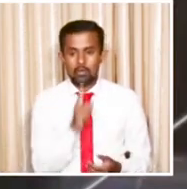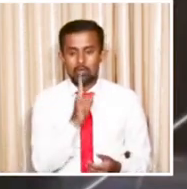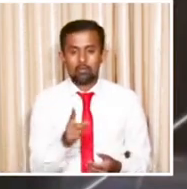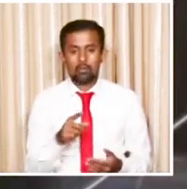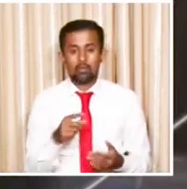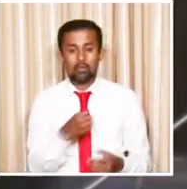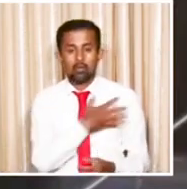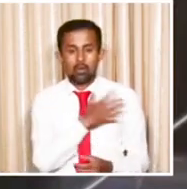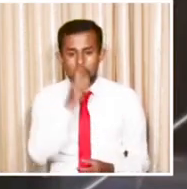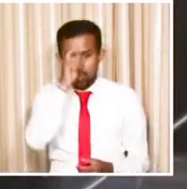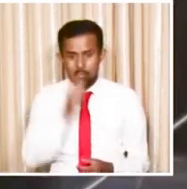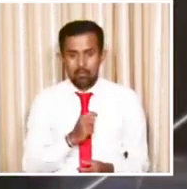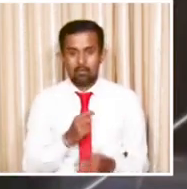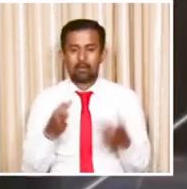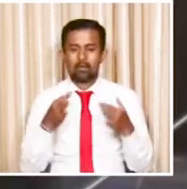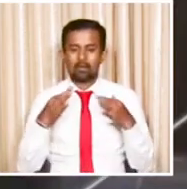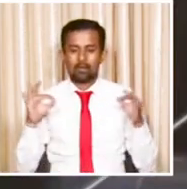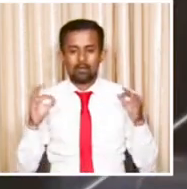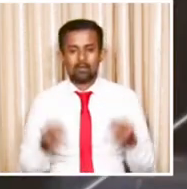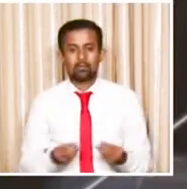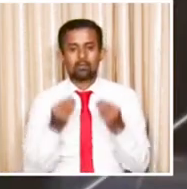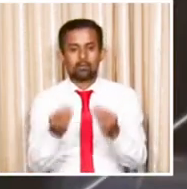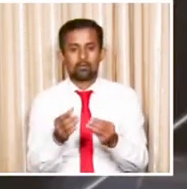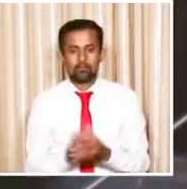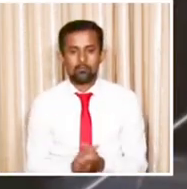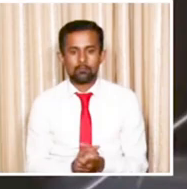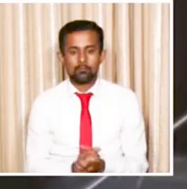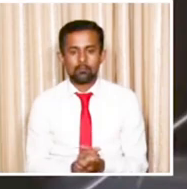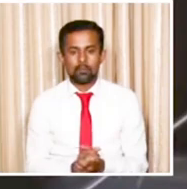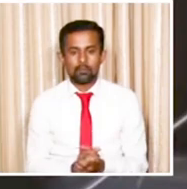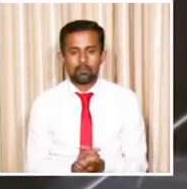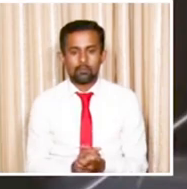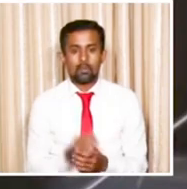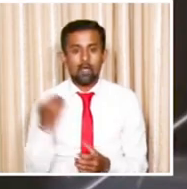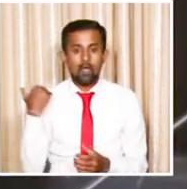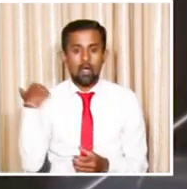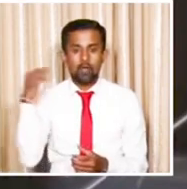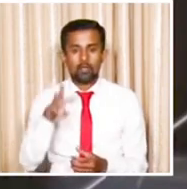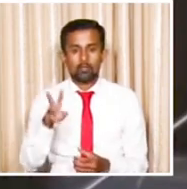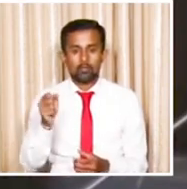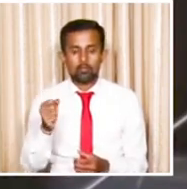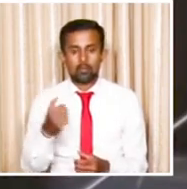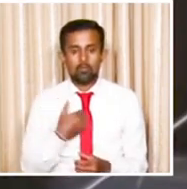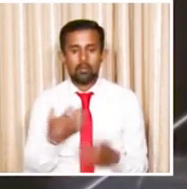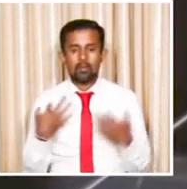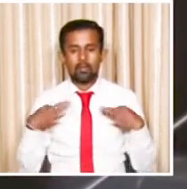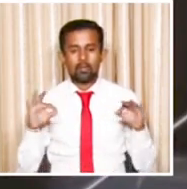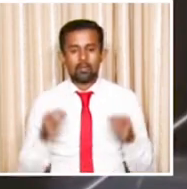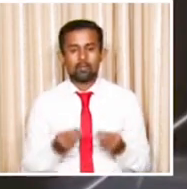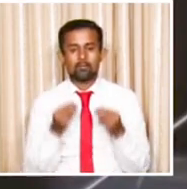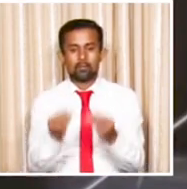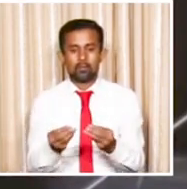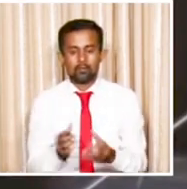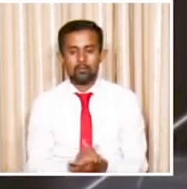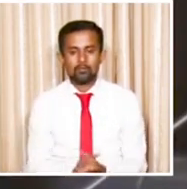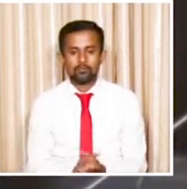ගෝඨාභය මහත්තයා මං පොර නිකන් දෙනවා කියලා කිව්වා හරිනේ අයියා 350 දෙනවා කිව්වා මම නිකම්ම දෙනවා පොර කියලා